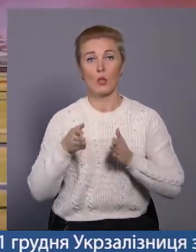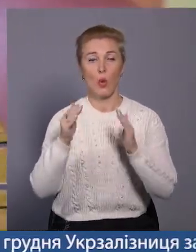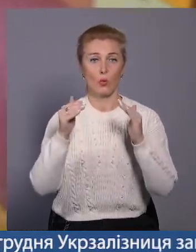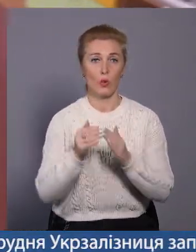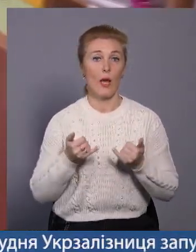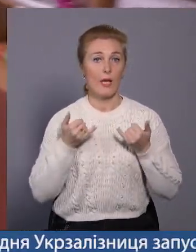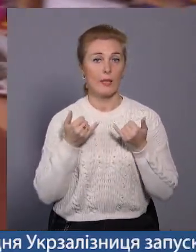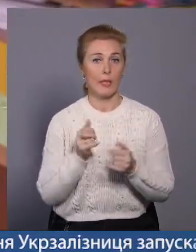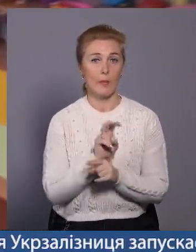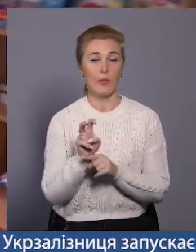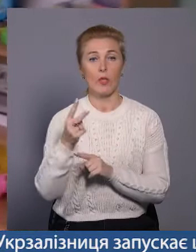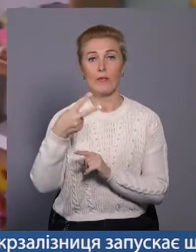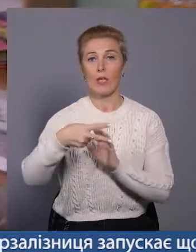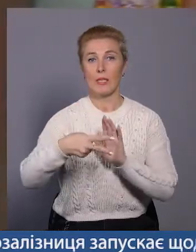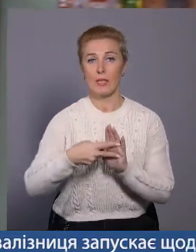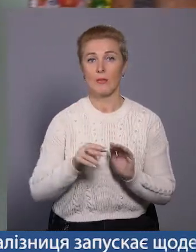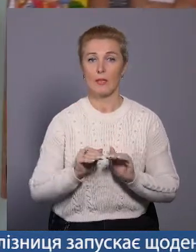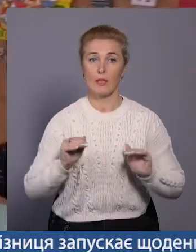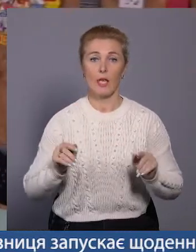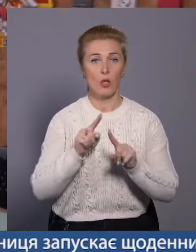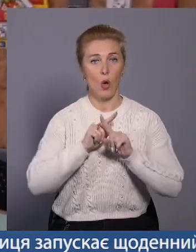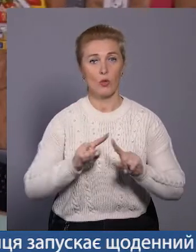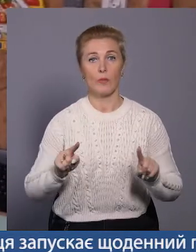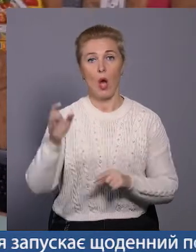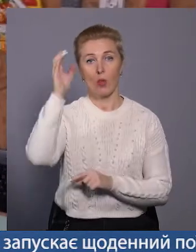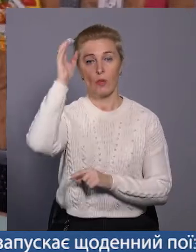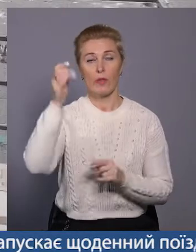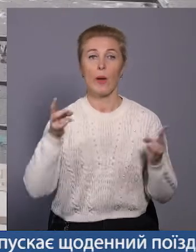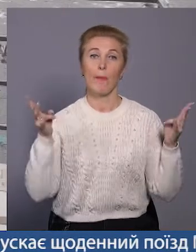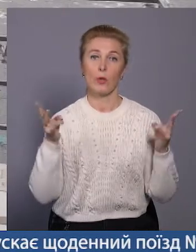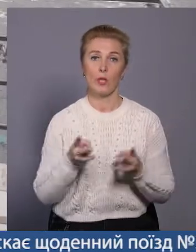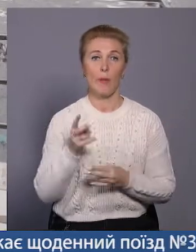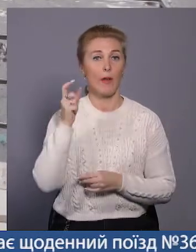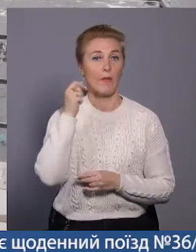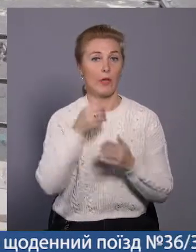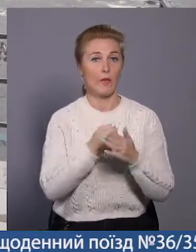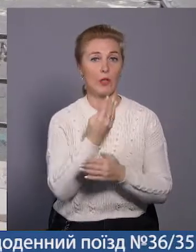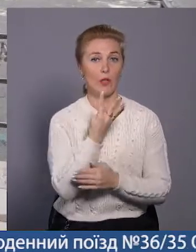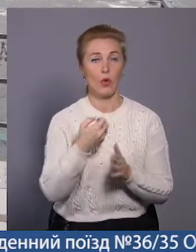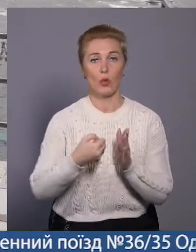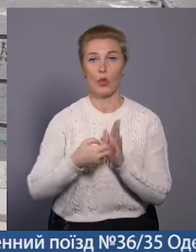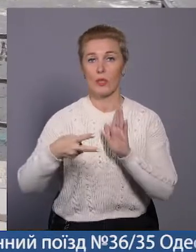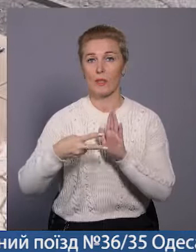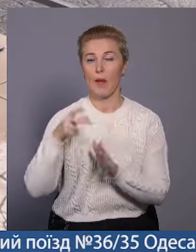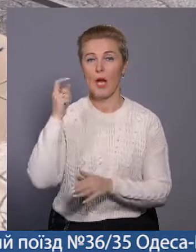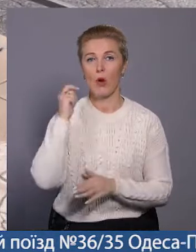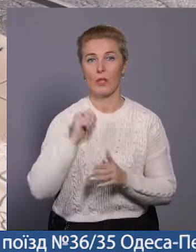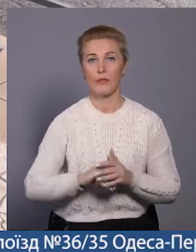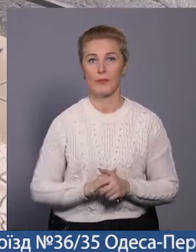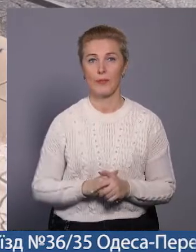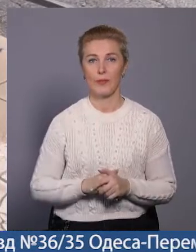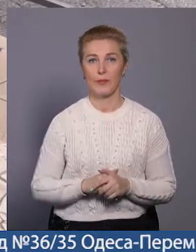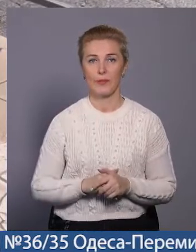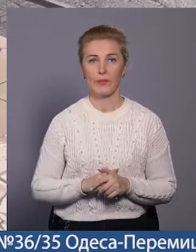дошкільний заклад відвідують 27 дошкільнят з особливими освітніми потребами віком від 4 до 7 років. Ірина Муляр, Юрій